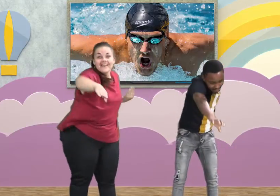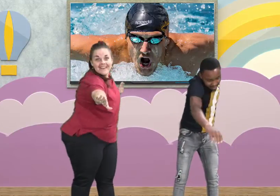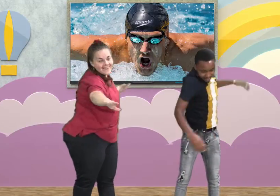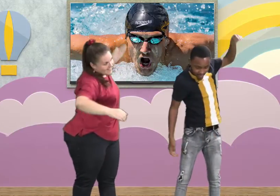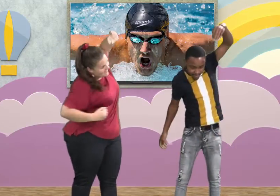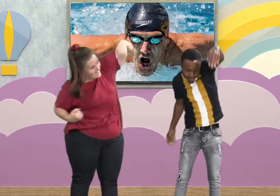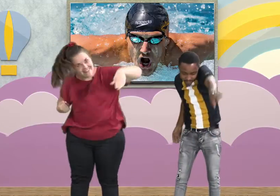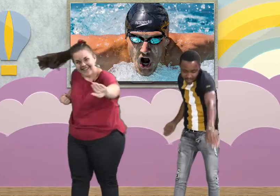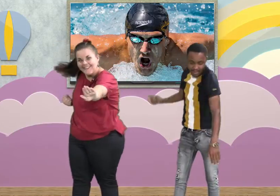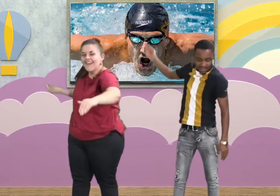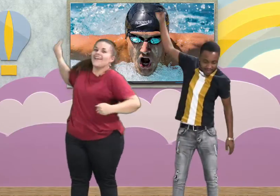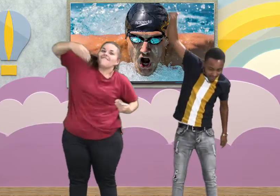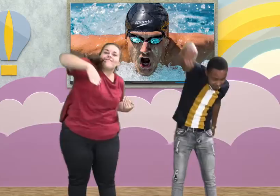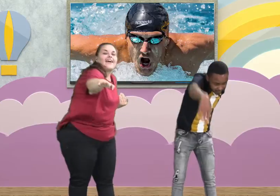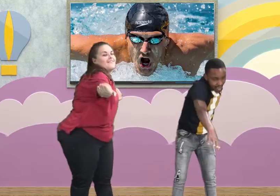4,